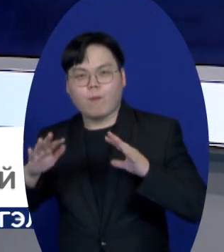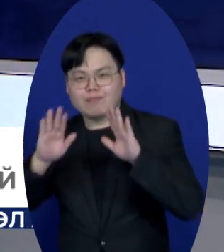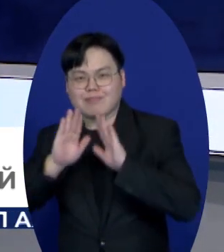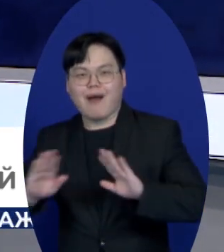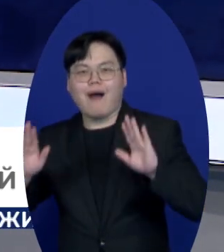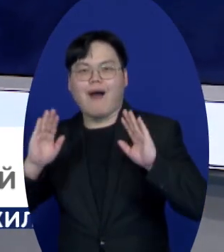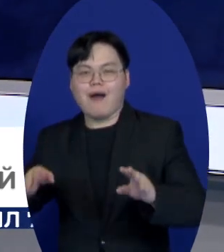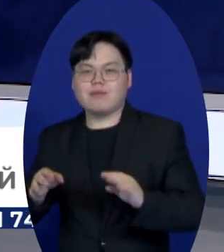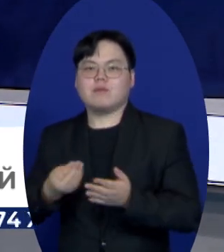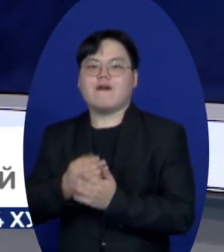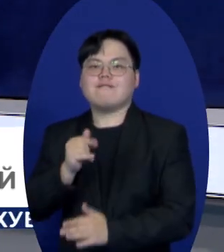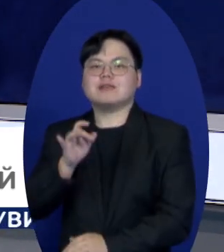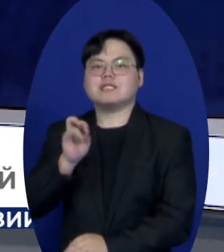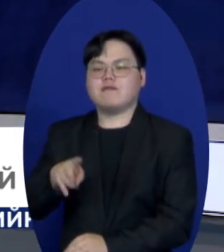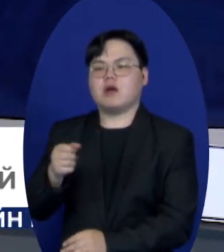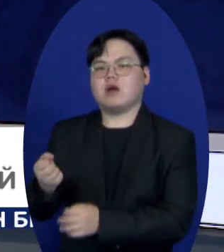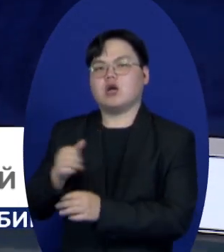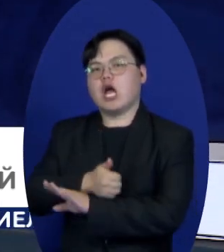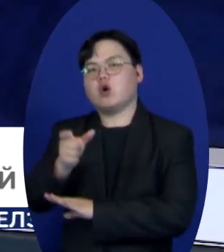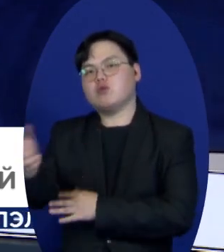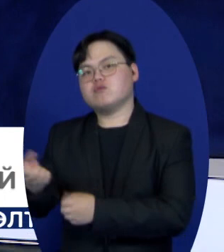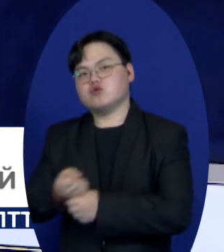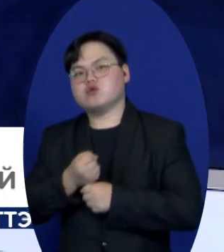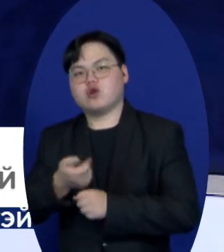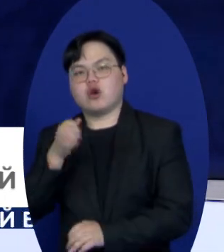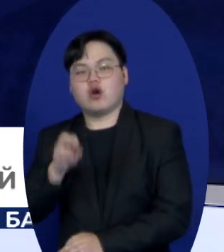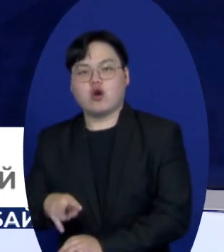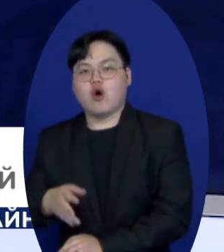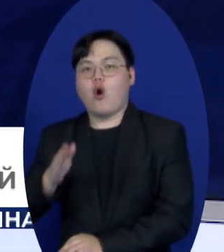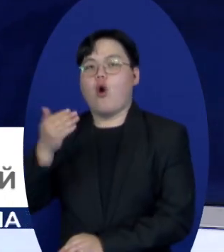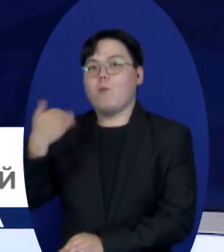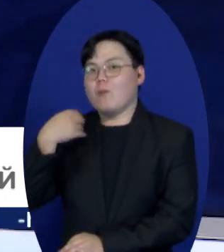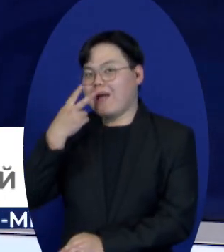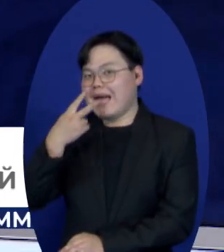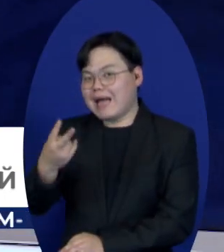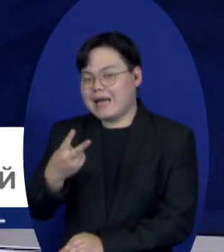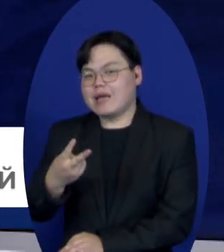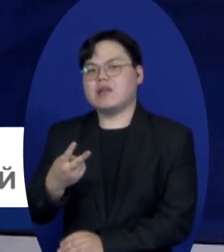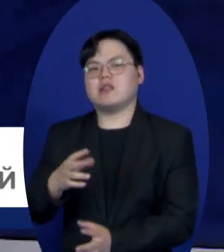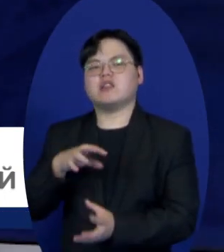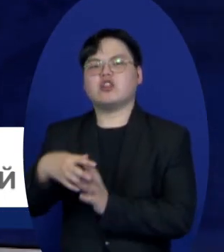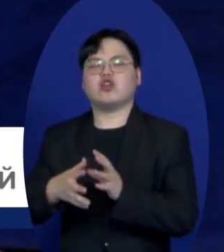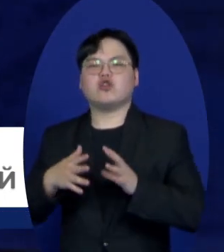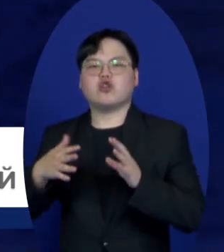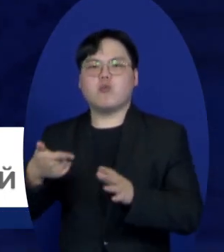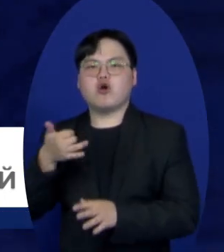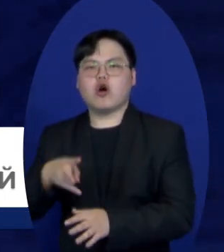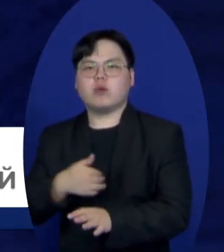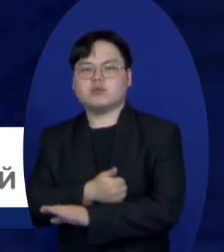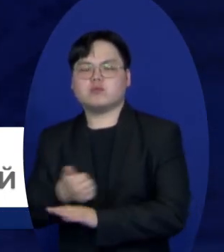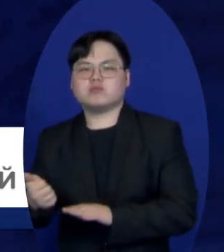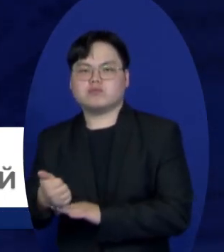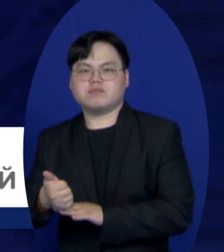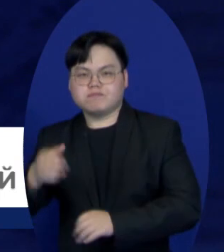за жуулчдыг татах гол урсгал болдог. За дөнгөж саяны харуулсан томоохон фестивалуудад бол дэлхийн нийт аялал жуулчлалын гол урсгал төвлөрдөг гэх юм судалгаа